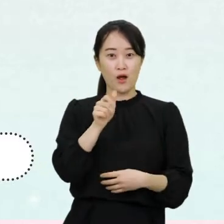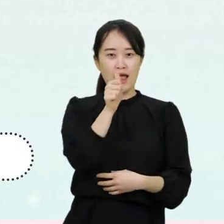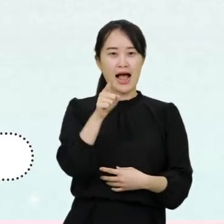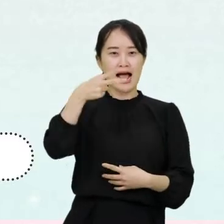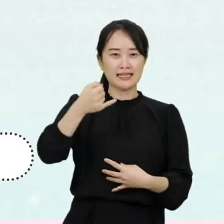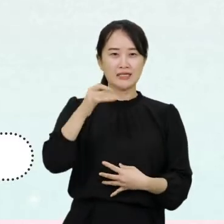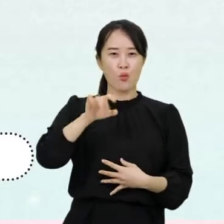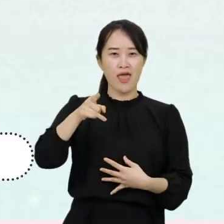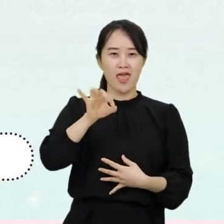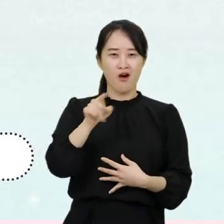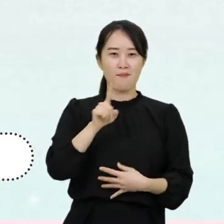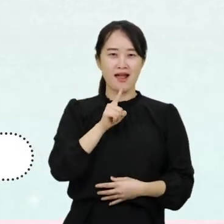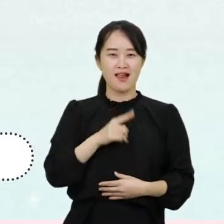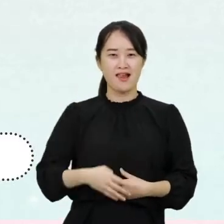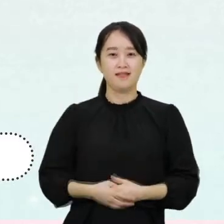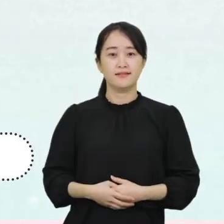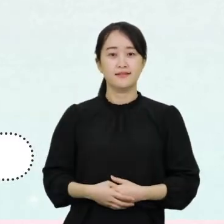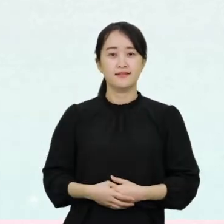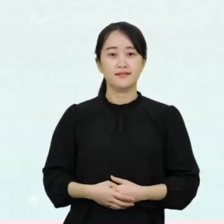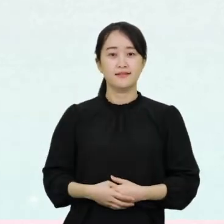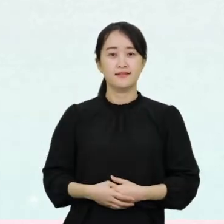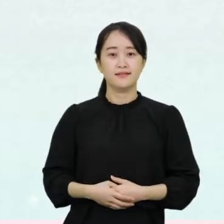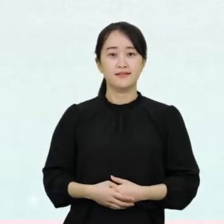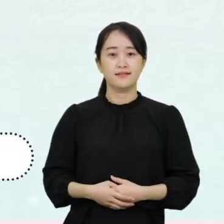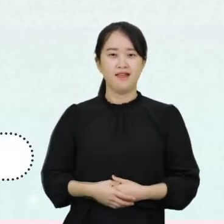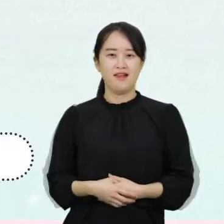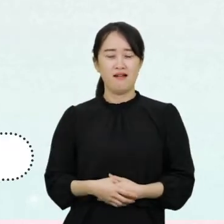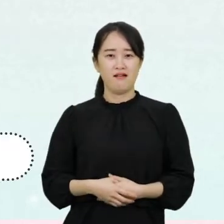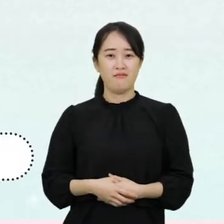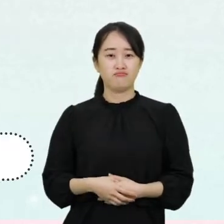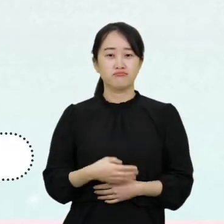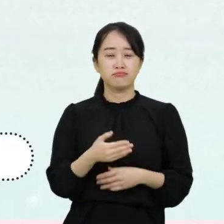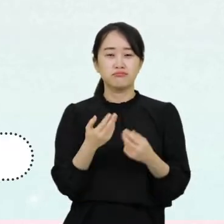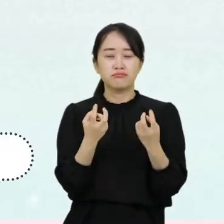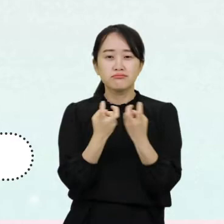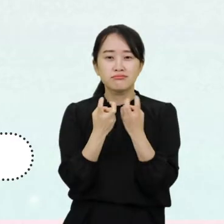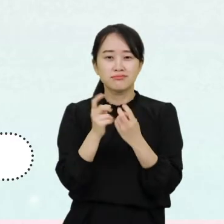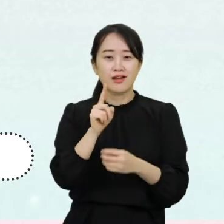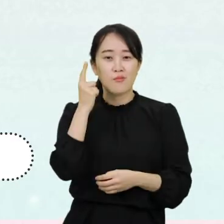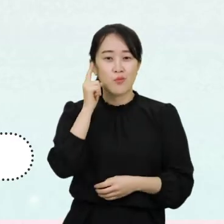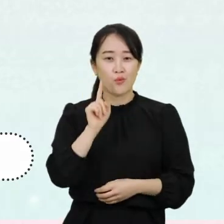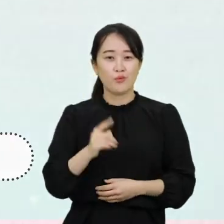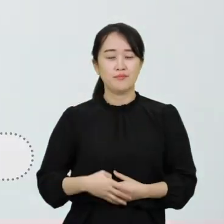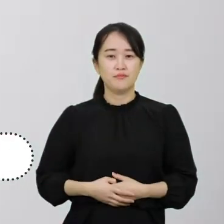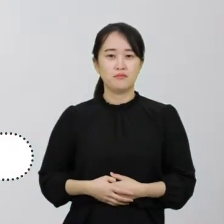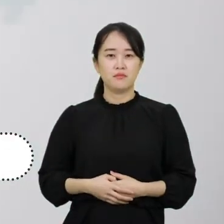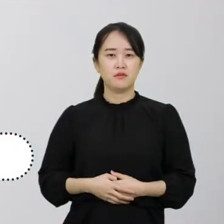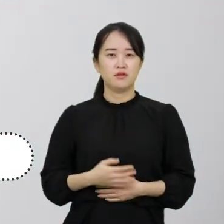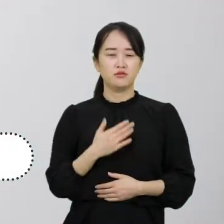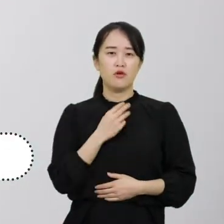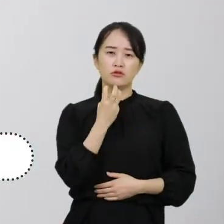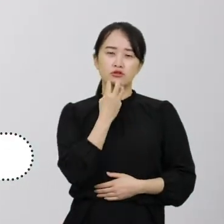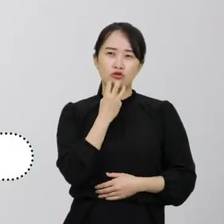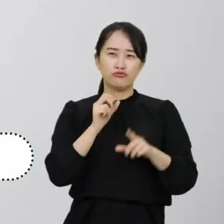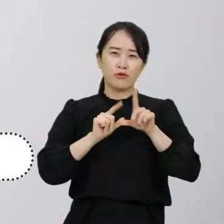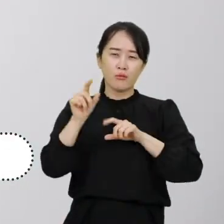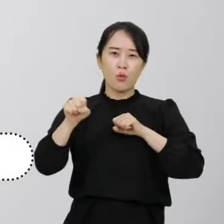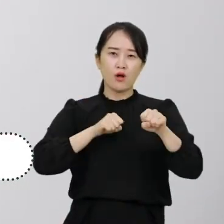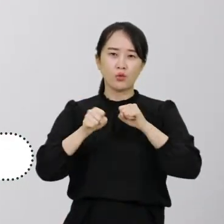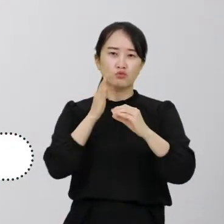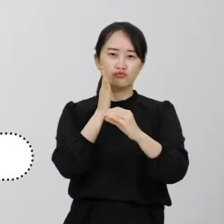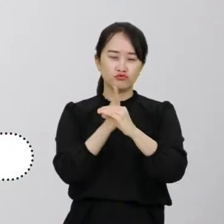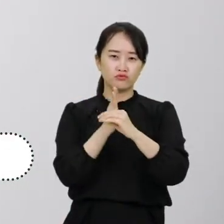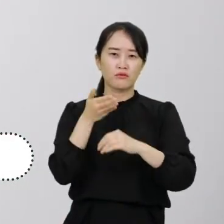두구두구두구두구. 정답은 하드웨어입니다. 두 분은 좀 어떻게 생각을 하시는지. 제가 서울에서 주로 활동을